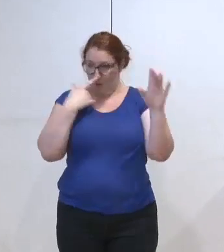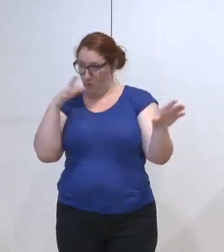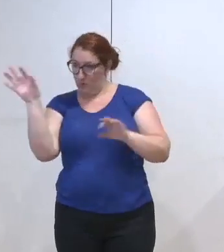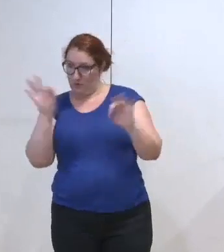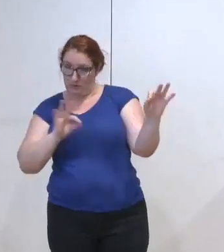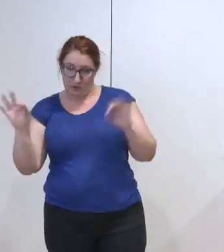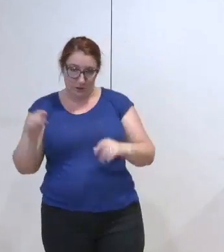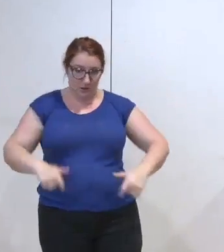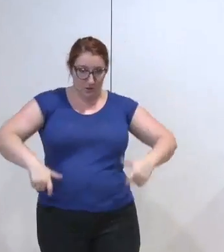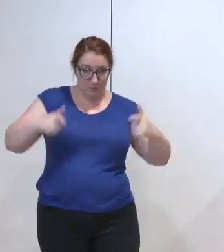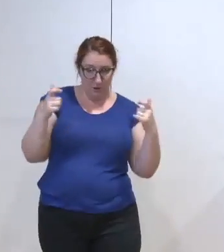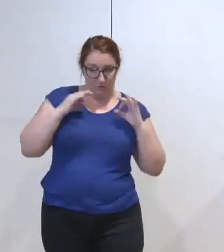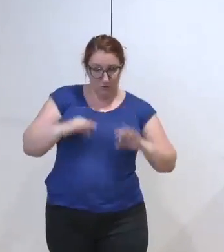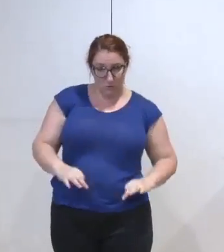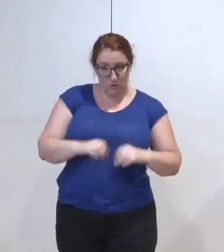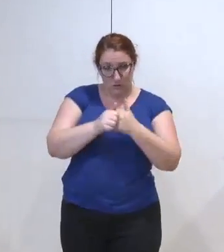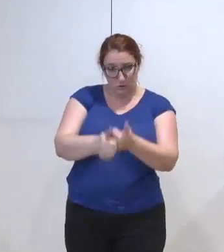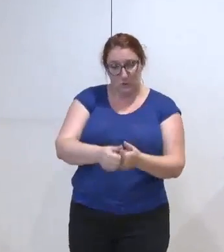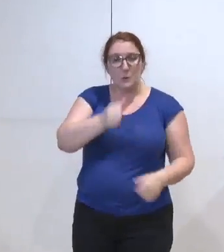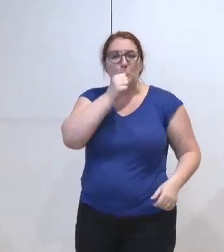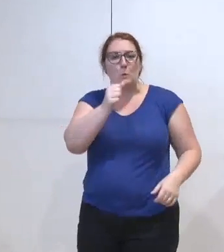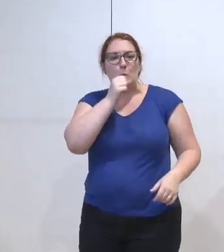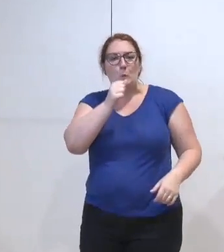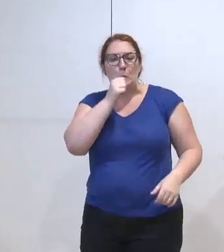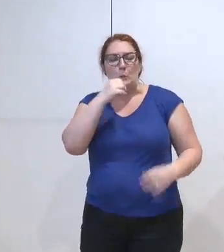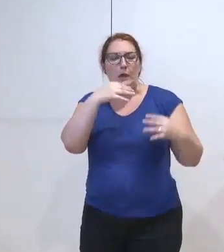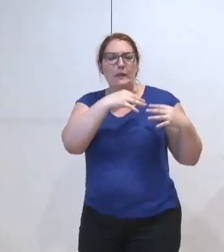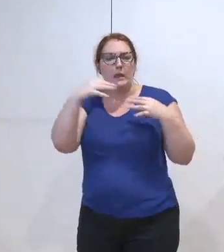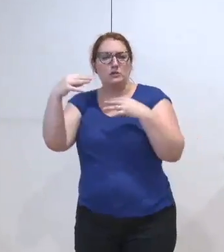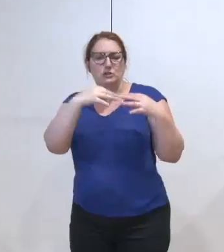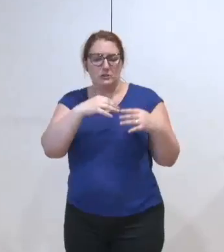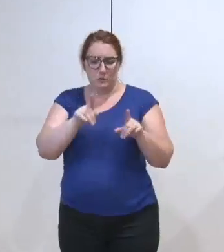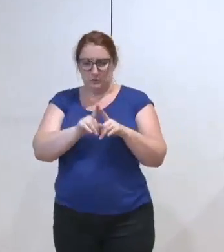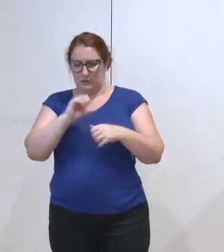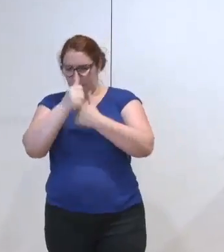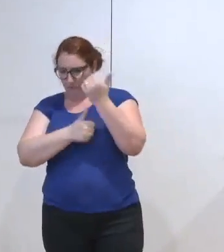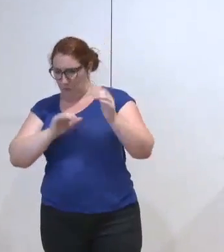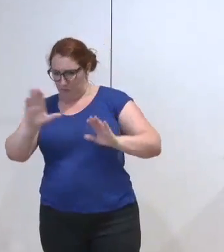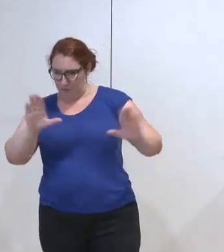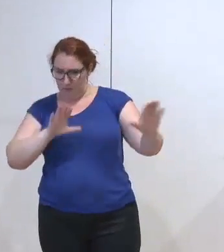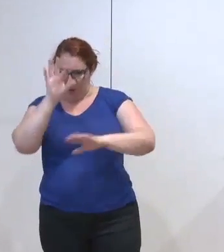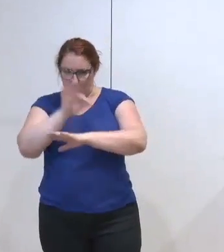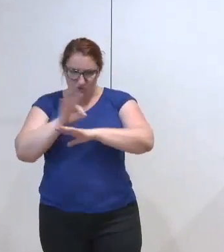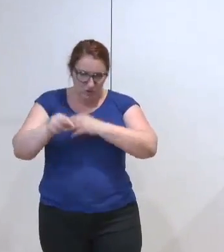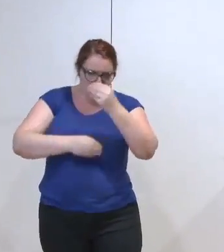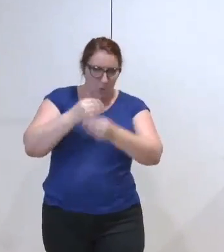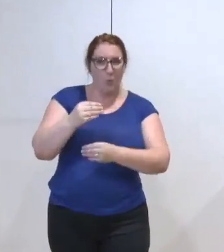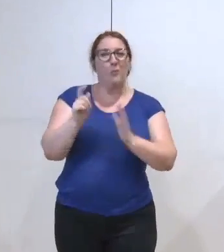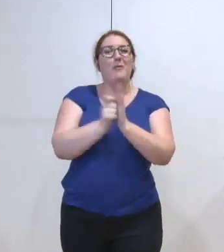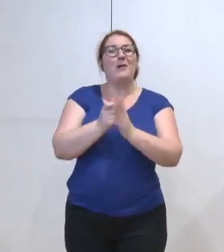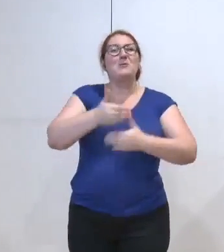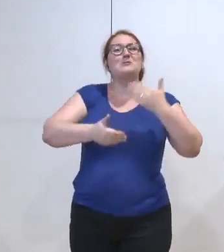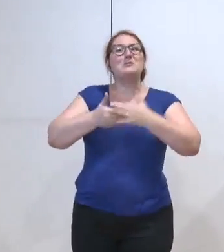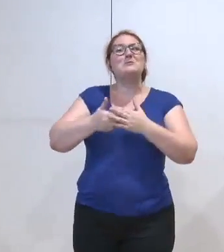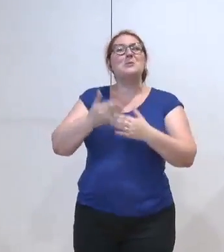de leur consommation énergétique de leur typologie c'est-à-dire leur forme architecturale ou la période de construction